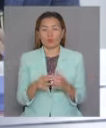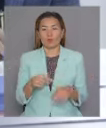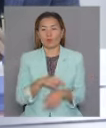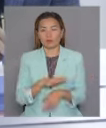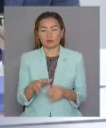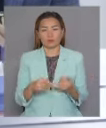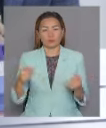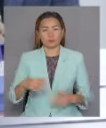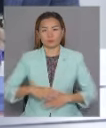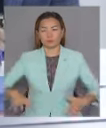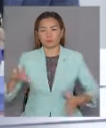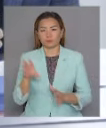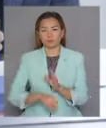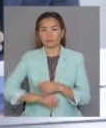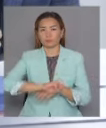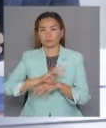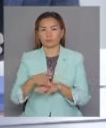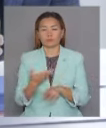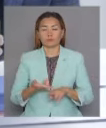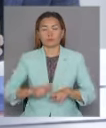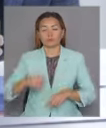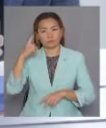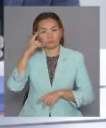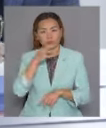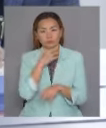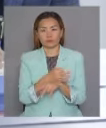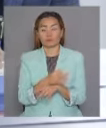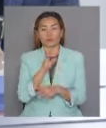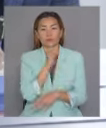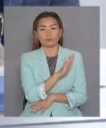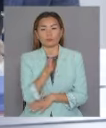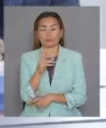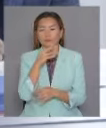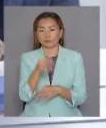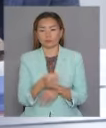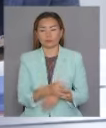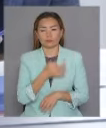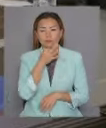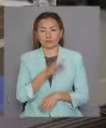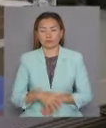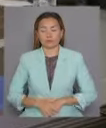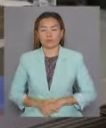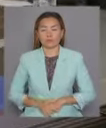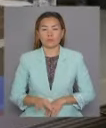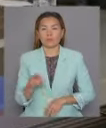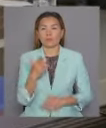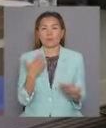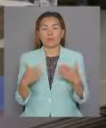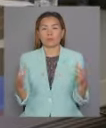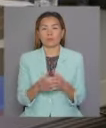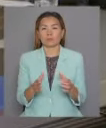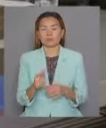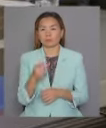той земле, которая всех обеспечивает. Поэтому считаю ответ по вопросу озеленения неудовлетворительным. Вопросов в отношении